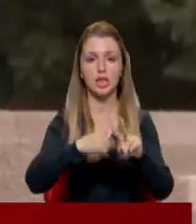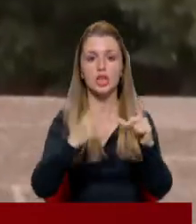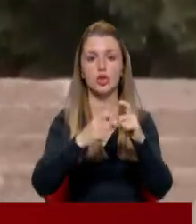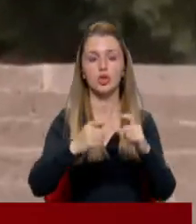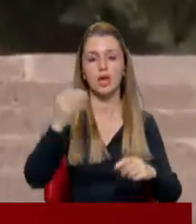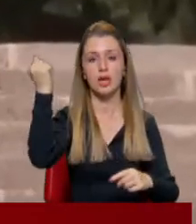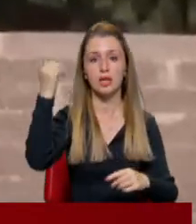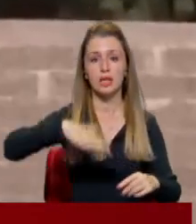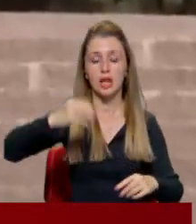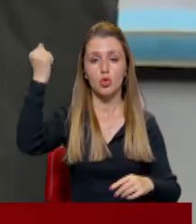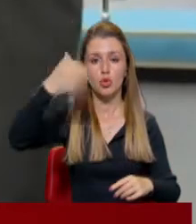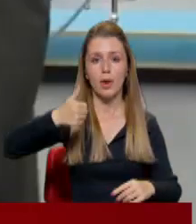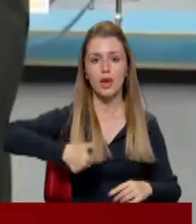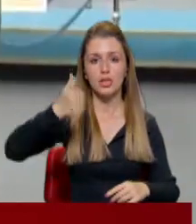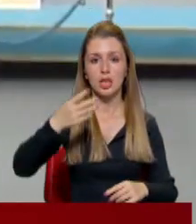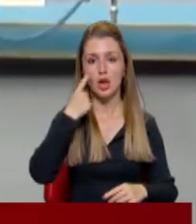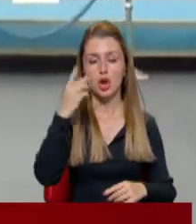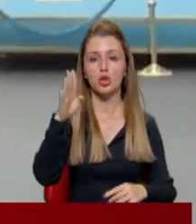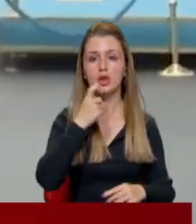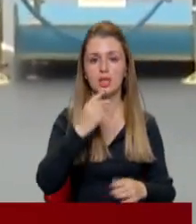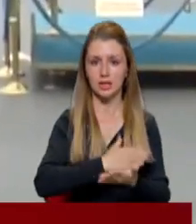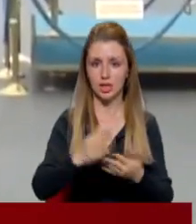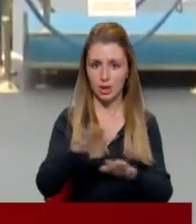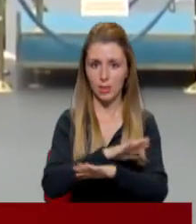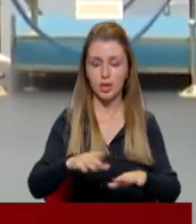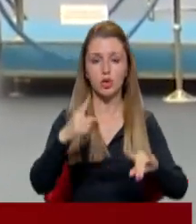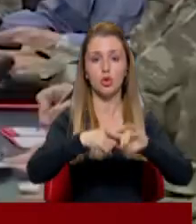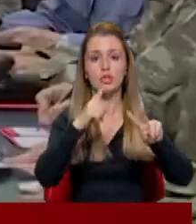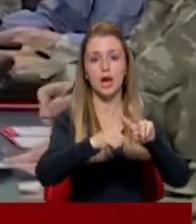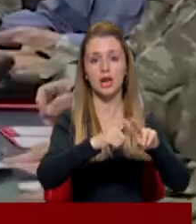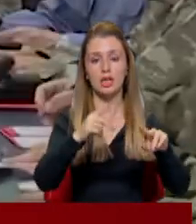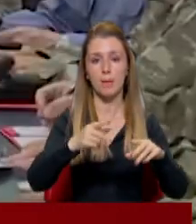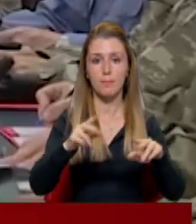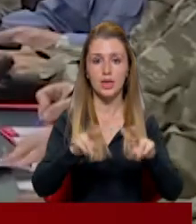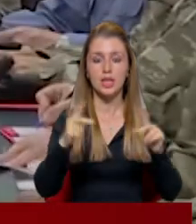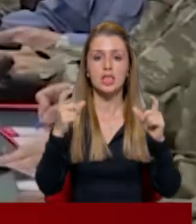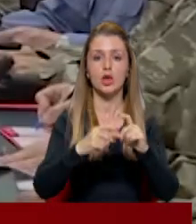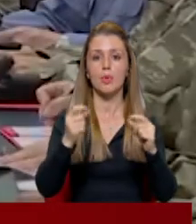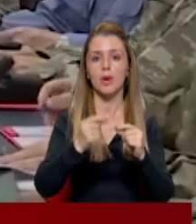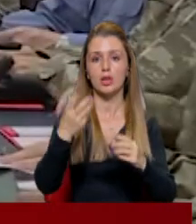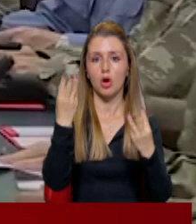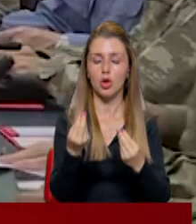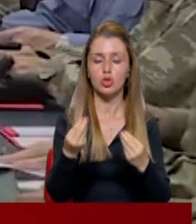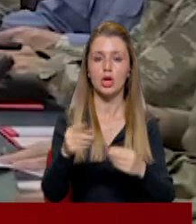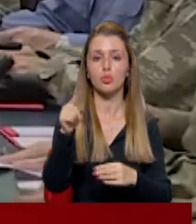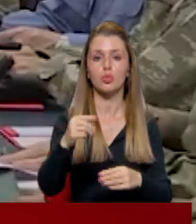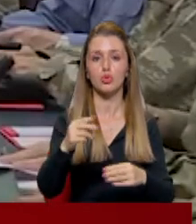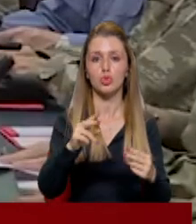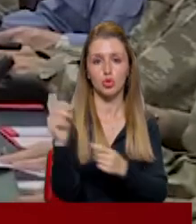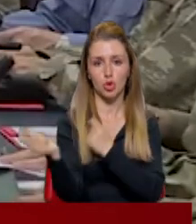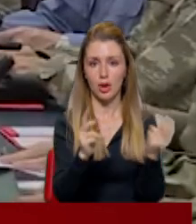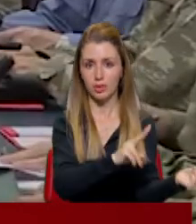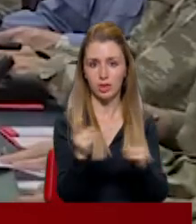Genelkurmay başkanlığında 4 yılını aştı Güler Hulusi akar’dan Milli Savunma koltuğunu Pazartesi devralacak devir teslimden önce